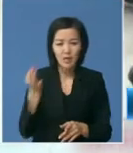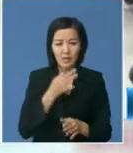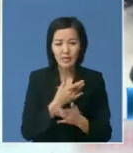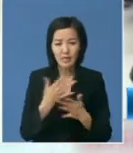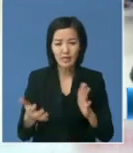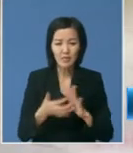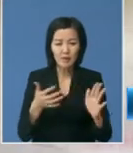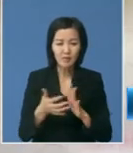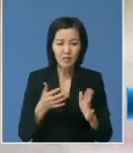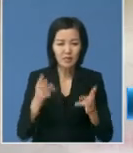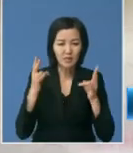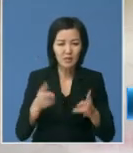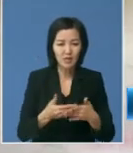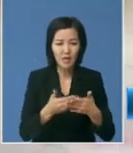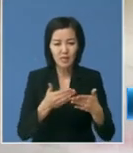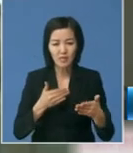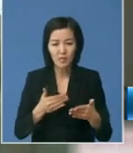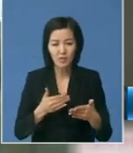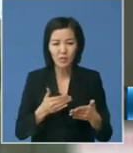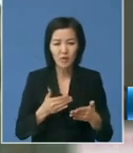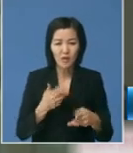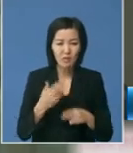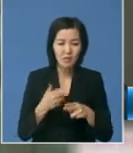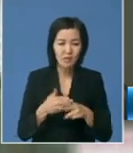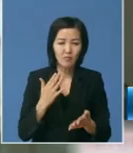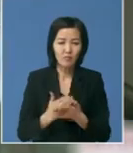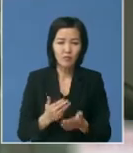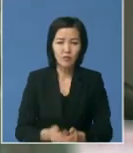тапшылығы қайғылы жағдайдың алдын алуға қол байлау болып отыр.